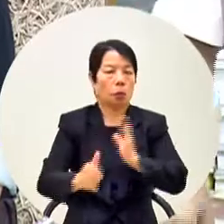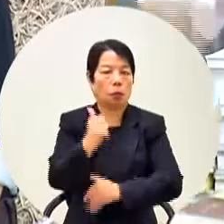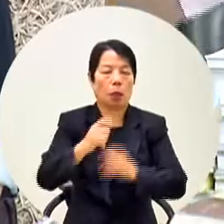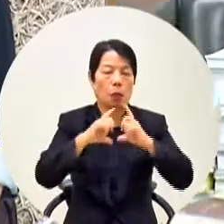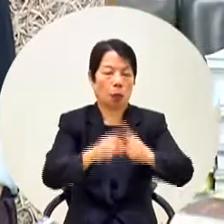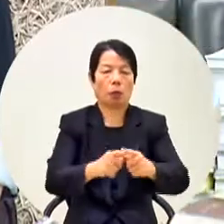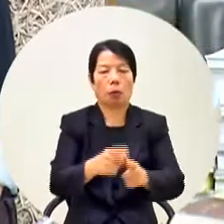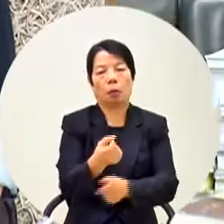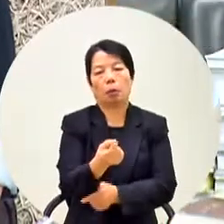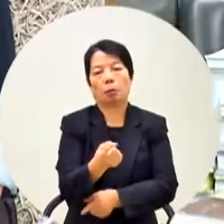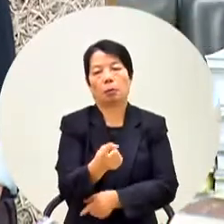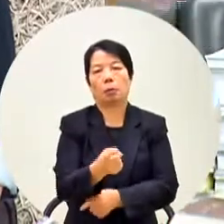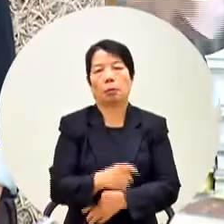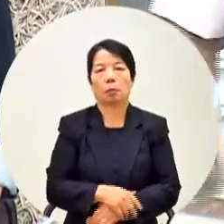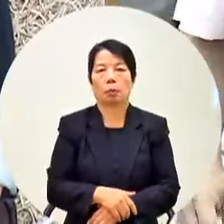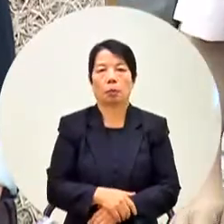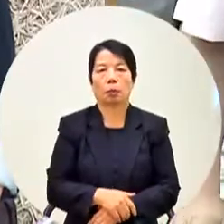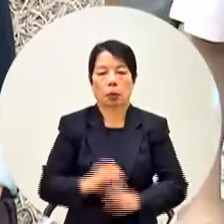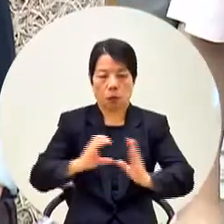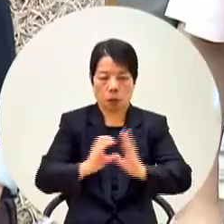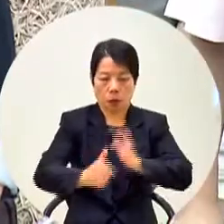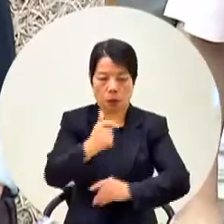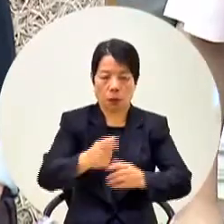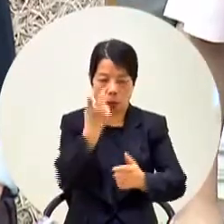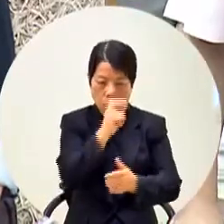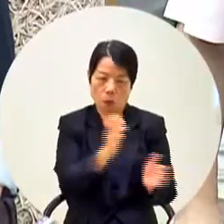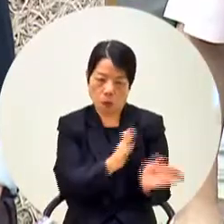熬，但是局长一定爱要管理。